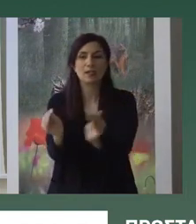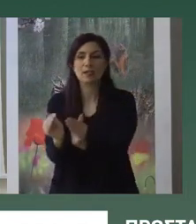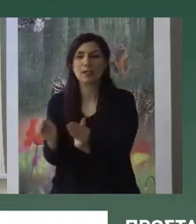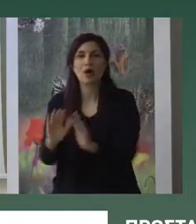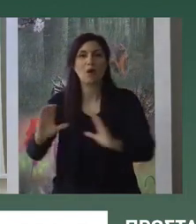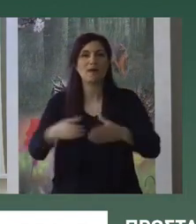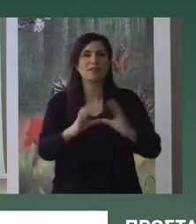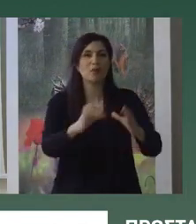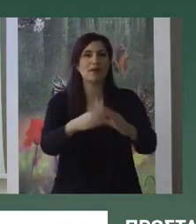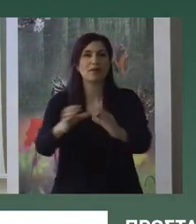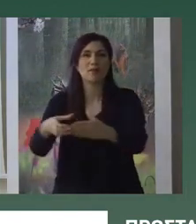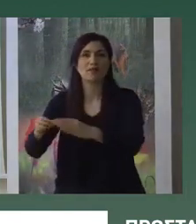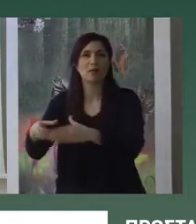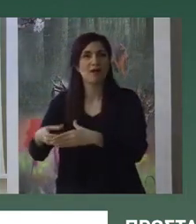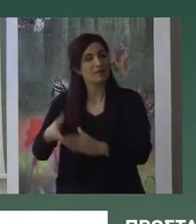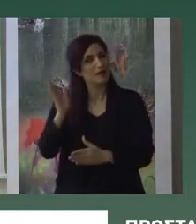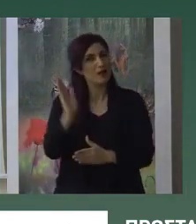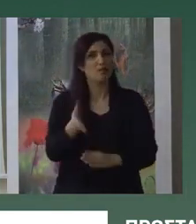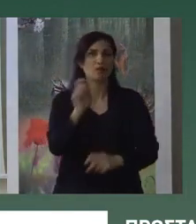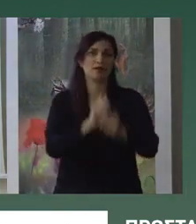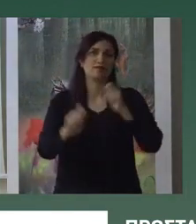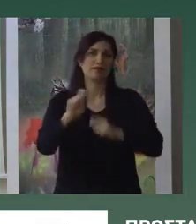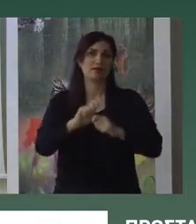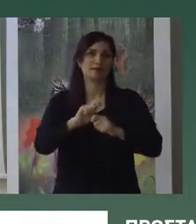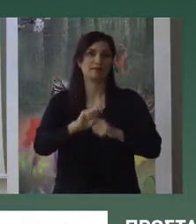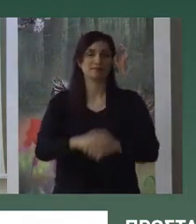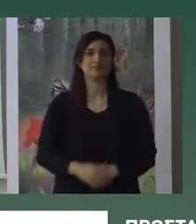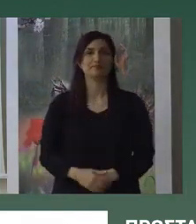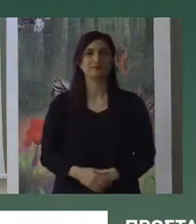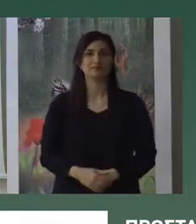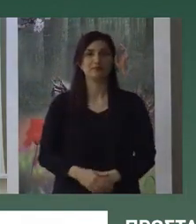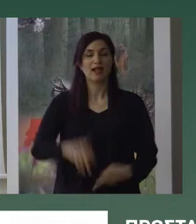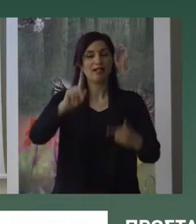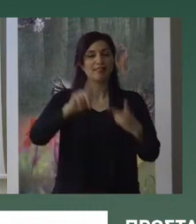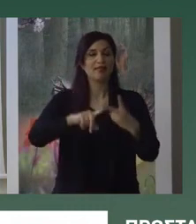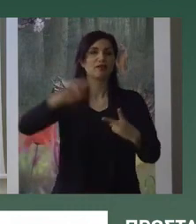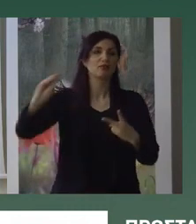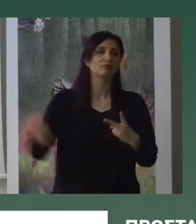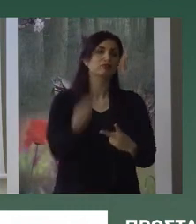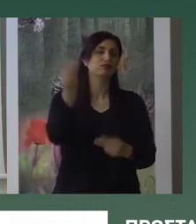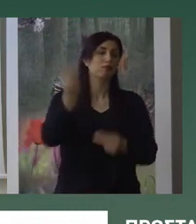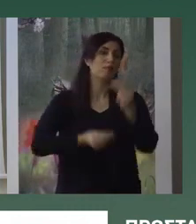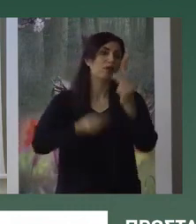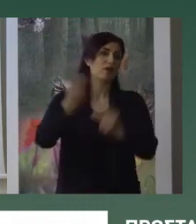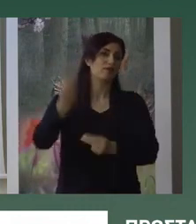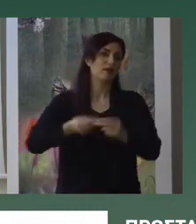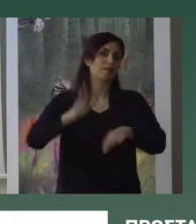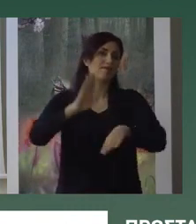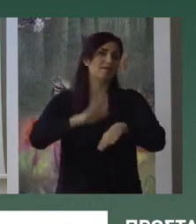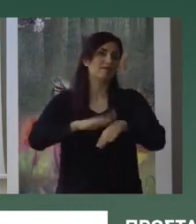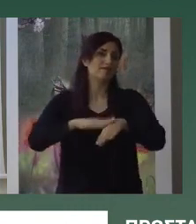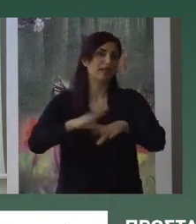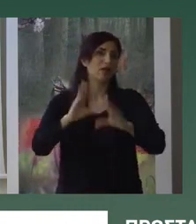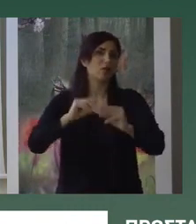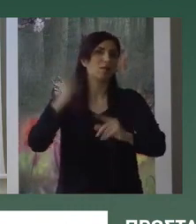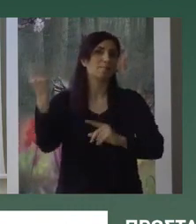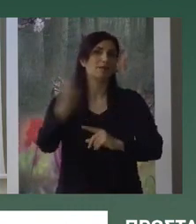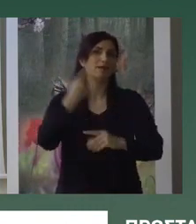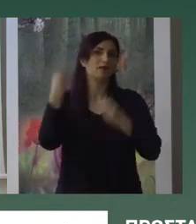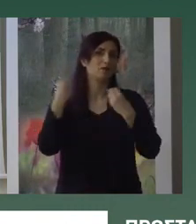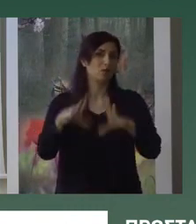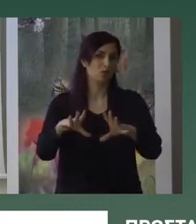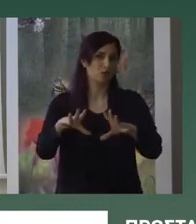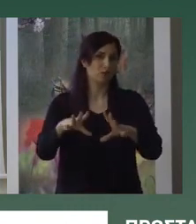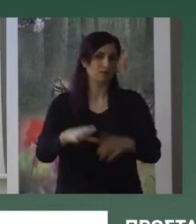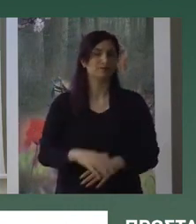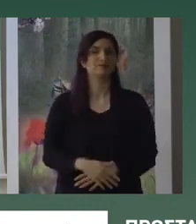τεχνολογιών. Πάμε στη δεύτερη μεγάλη πηγή που είναι τα κτίρια, ποια είναι τα αυτοκίνητα. Αυτός είναι ο στόχος των εκπομπών της Ευρωπαϊκής Ένωσης